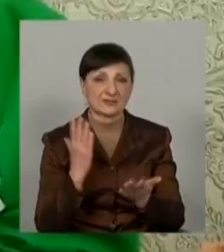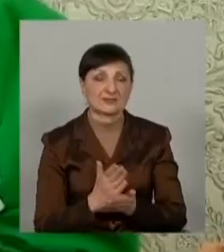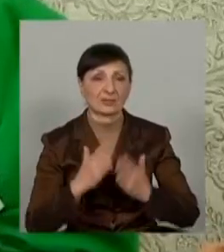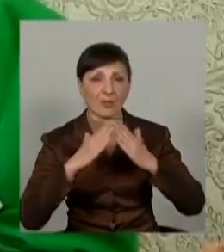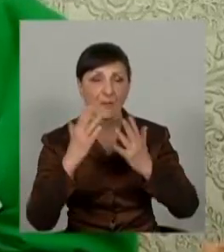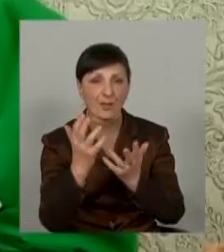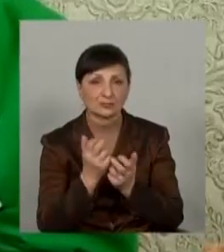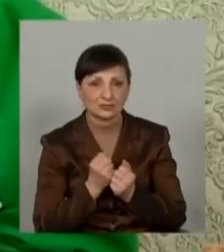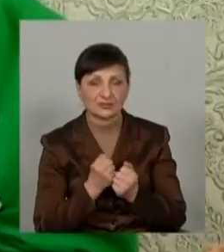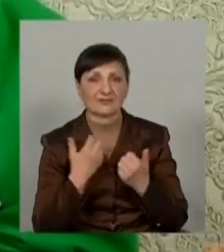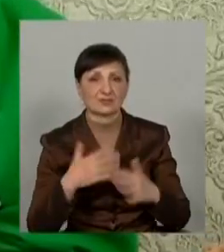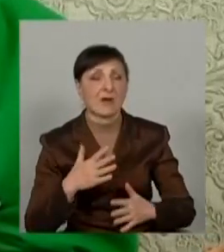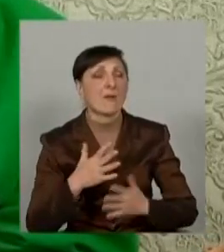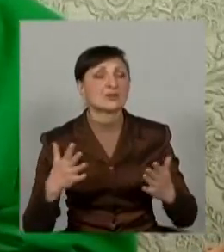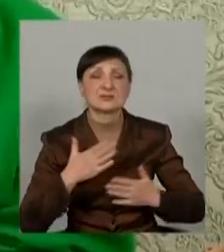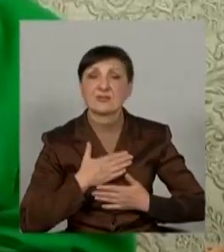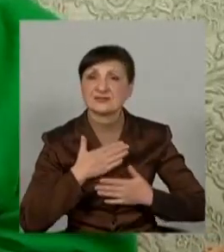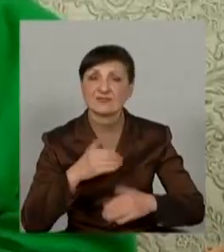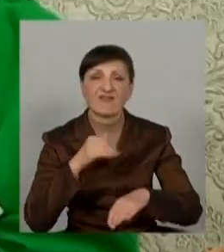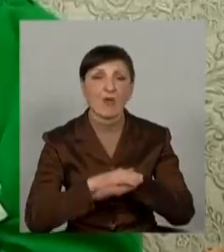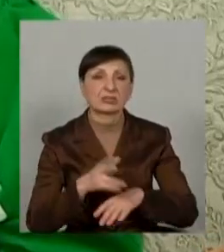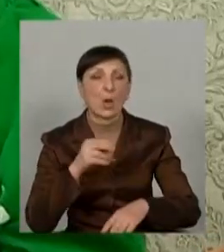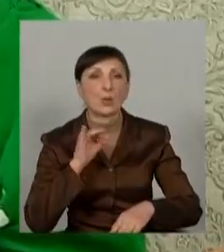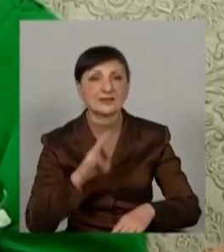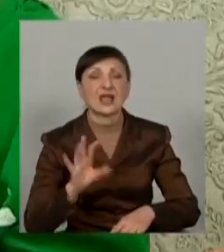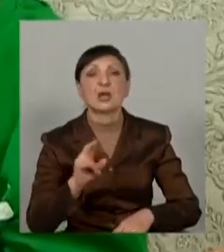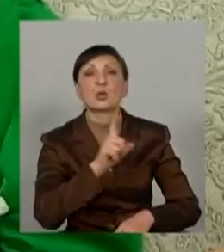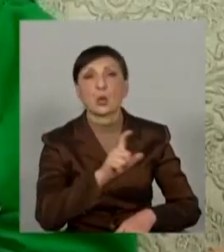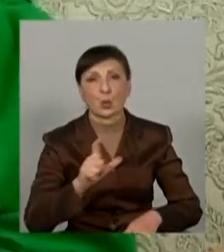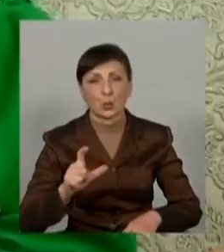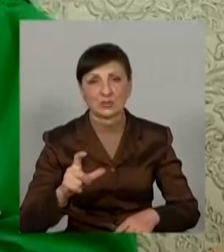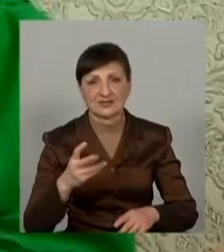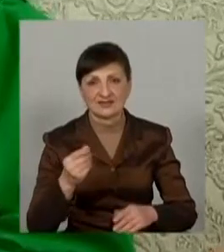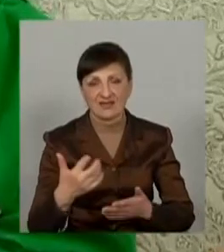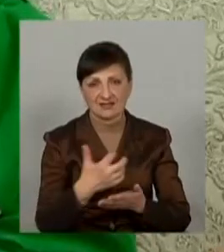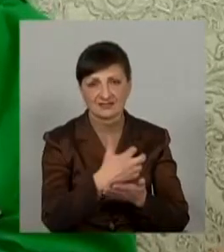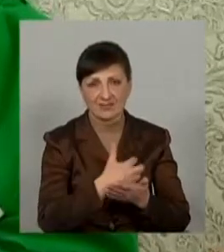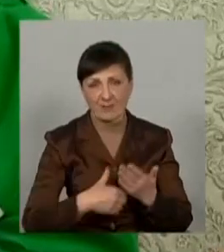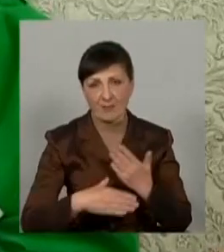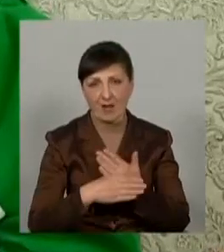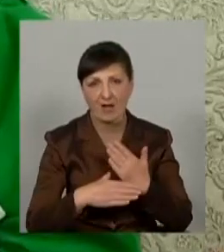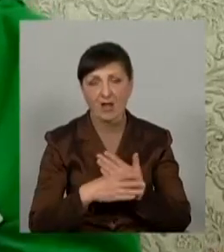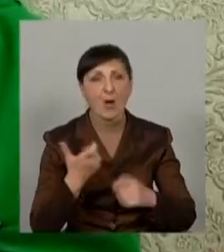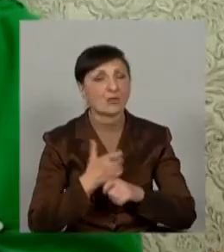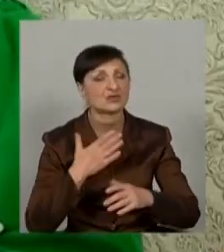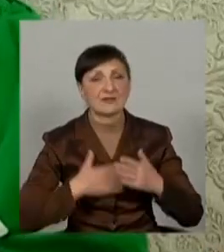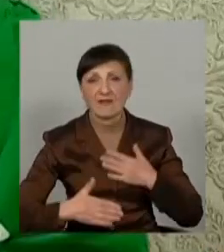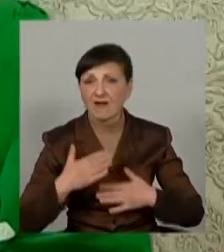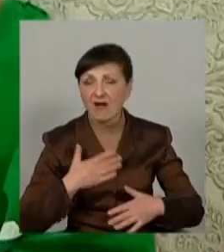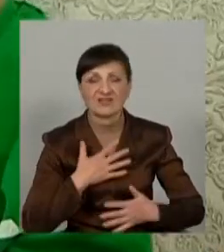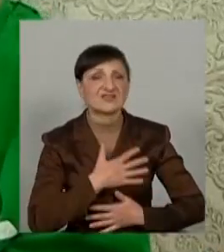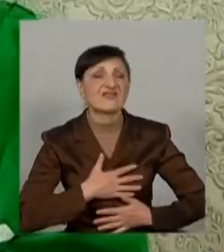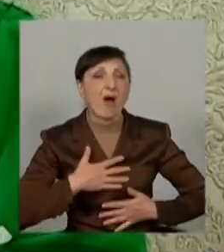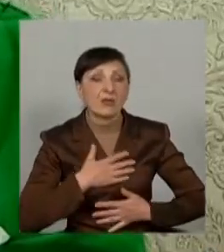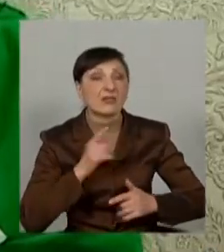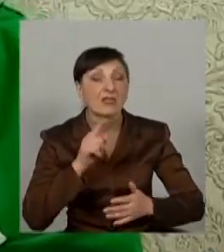У нас есть дом. Большое спасибо фонду Даулеттен и неравнодушным людям, которые нам помогали. Я очень рада, взволнована, даже